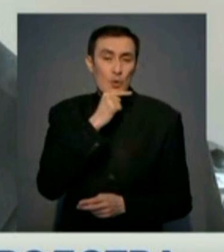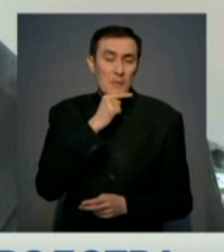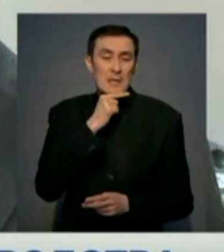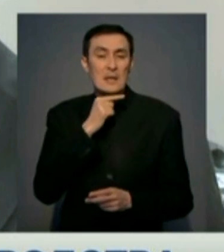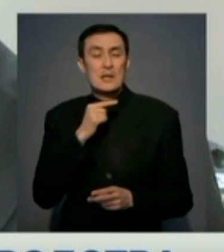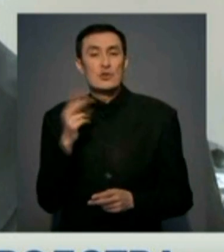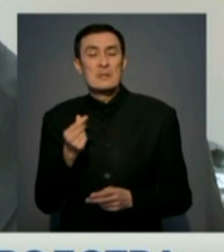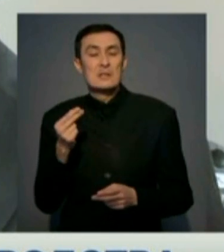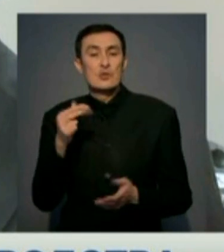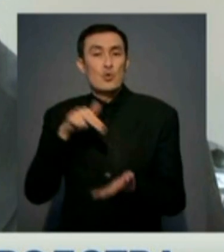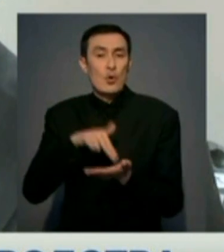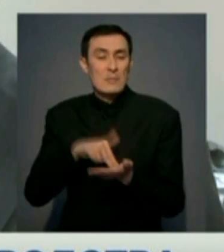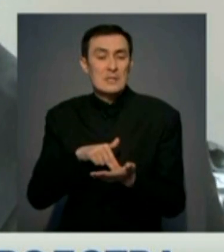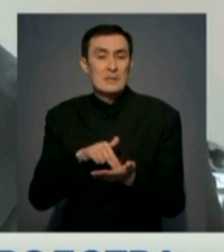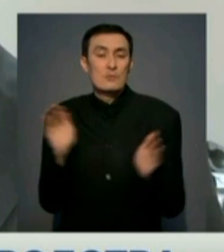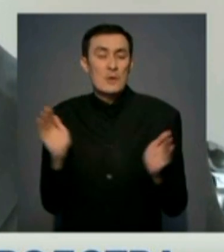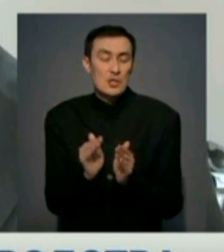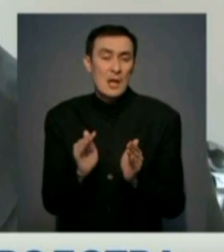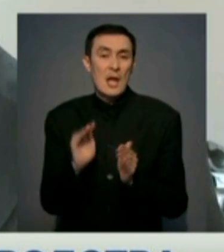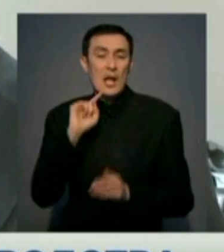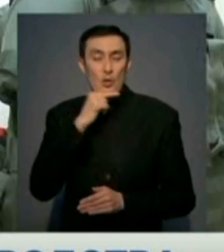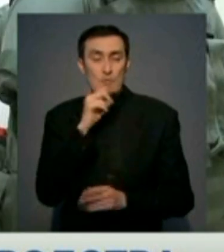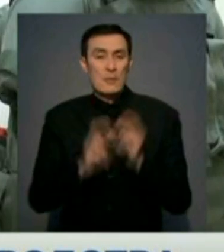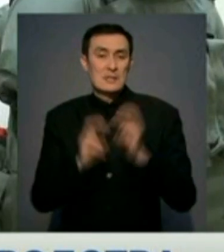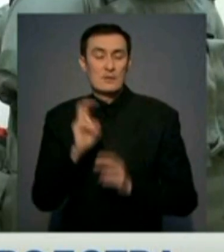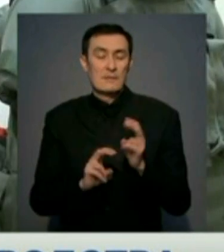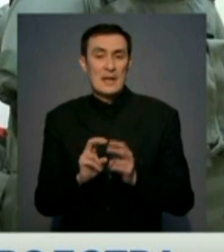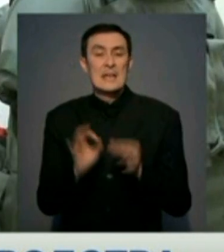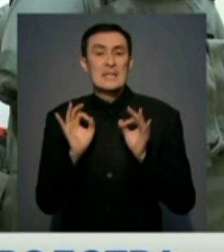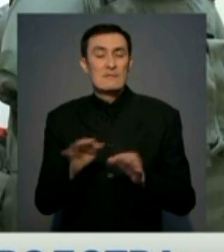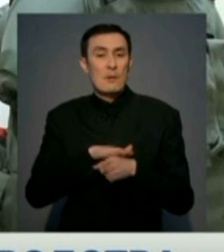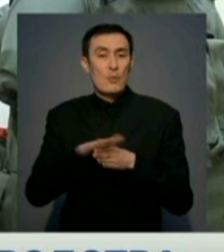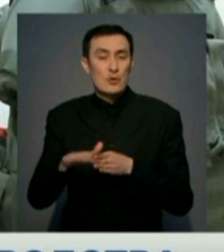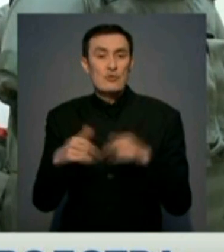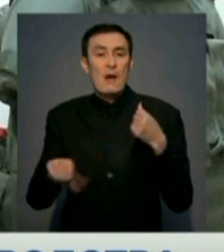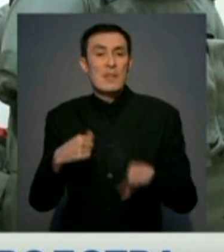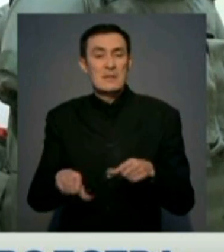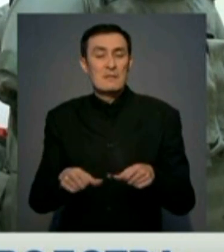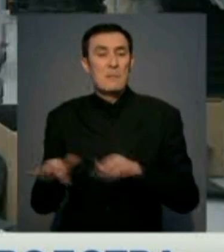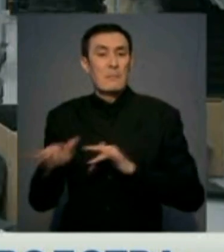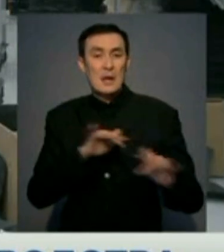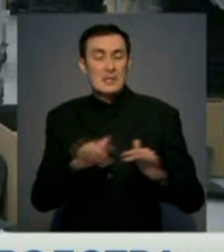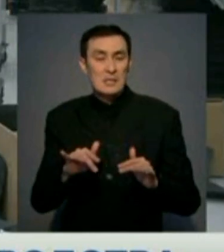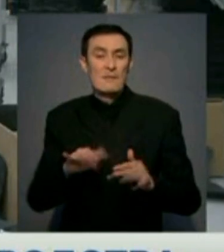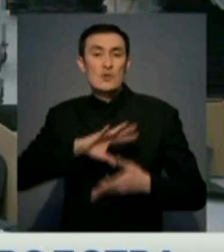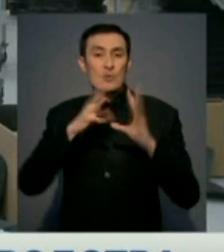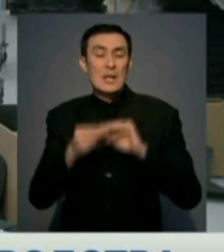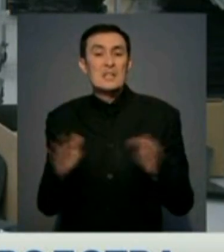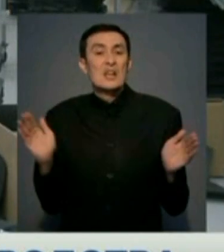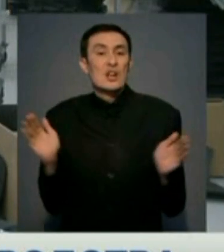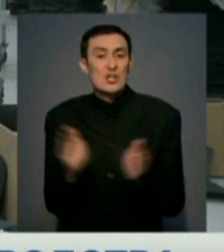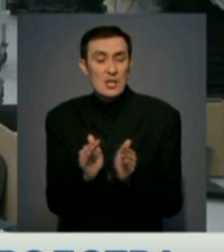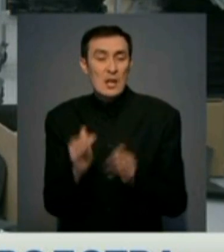его себестоимость, то есть обеспечить экономию производства. Естественно, полностью автоматизированный процесс может повлечь за собой сокращение,